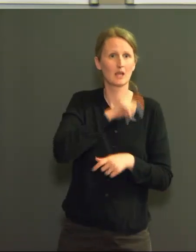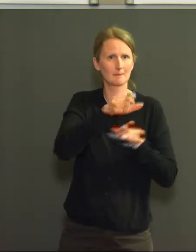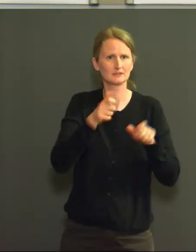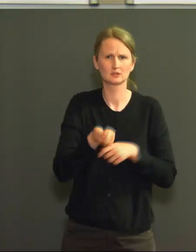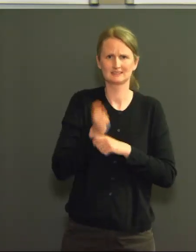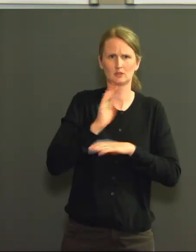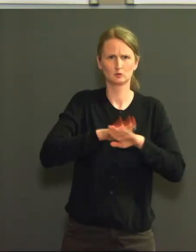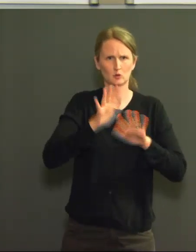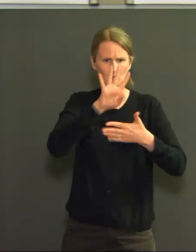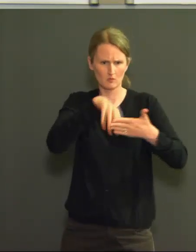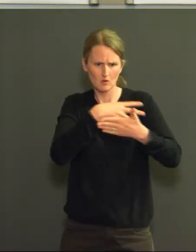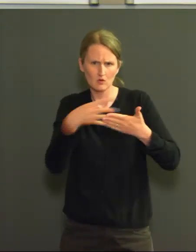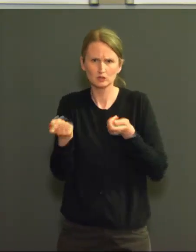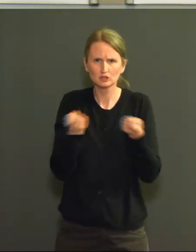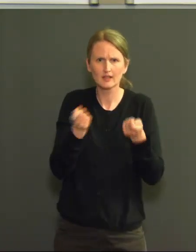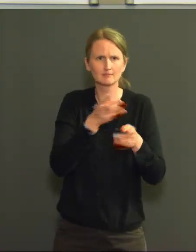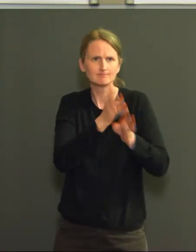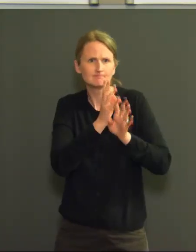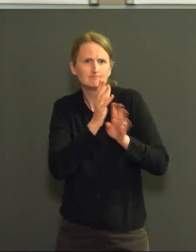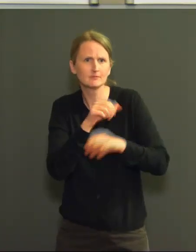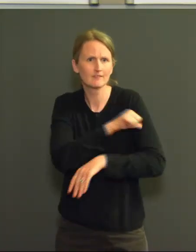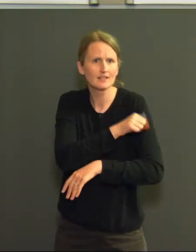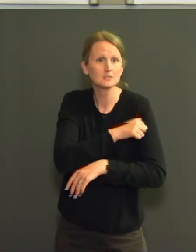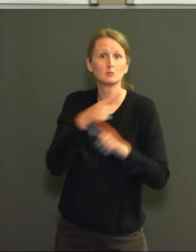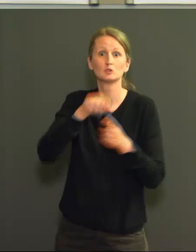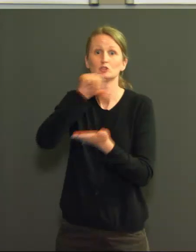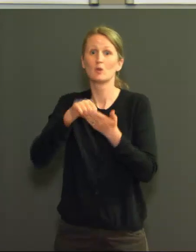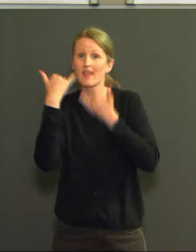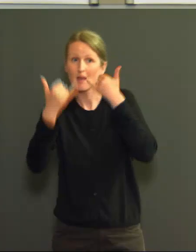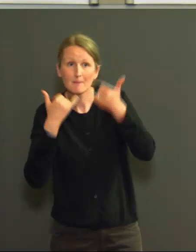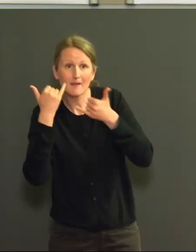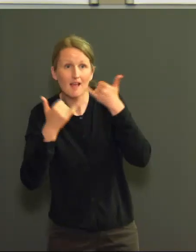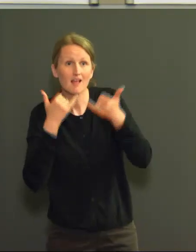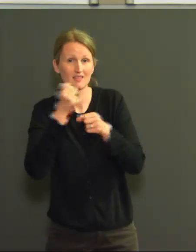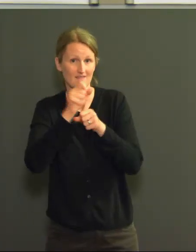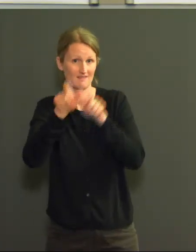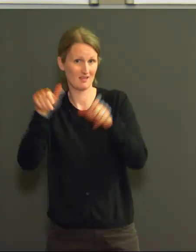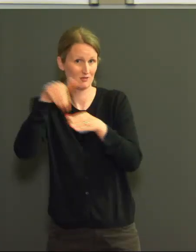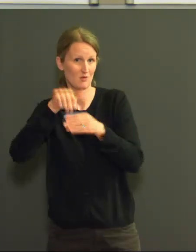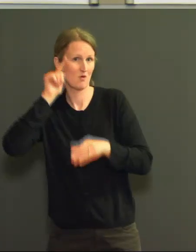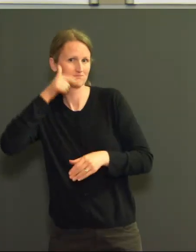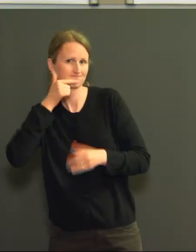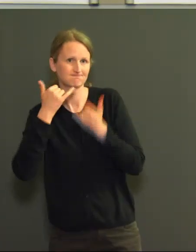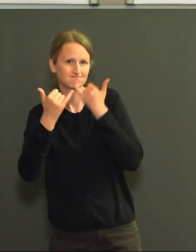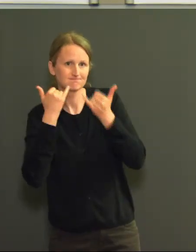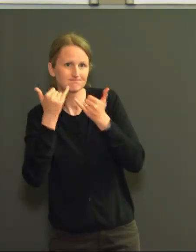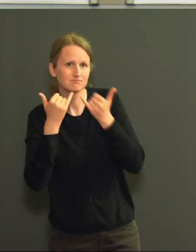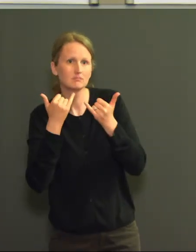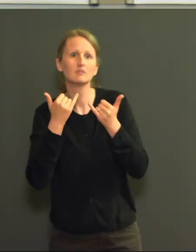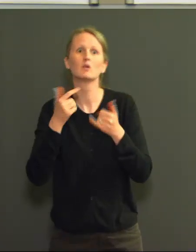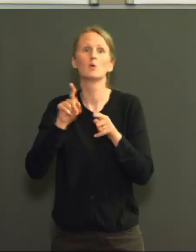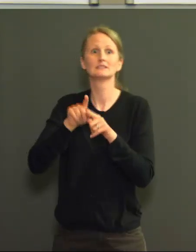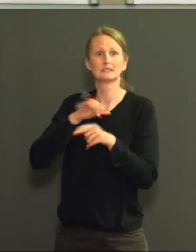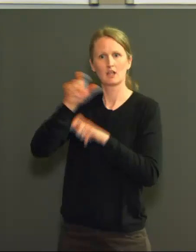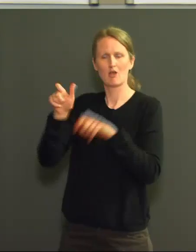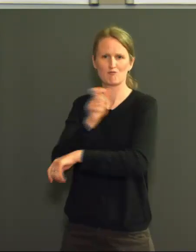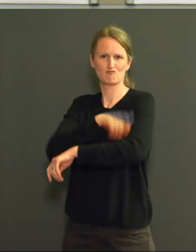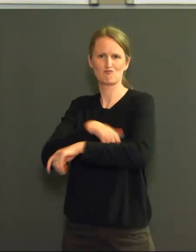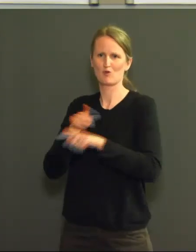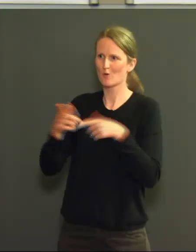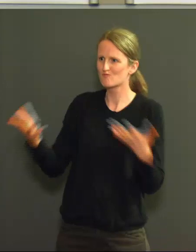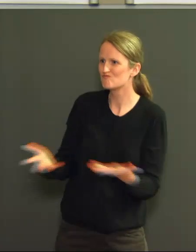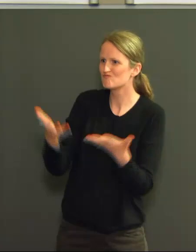personnel des centres d'appel et tous les ambassadeurs de la vaccination, sans oublier tous ceux qui ont retroussé leurs